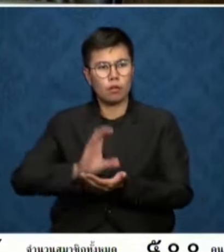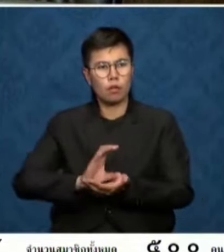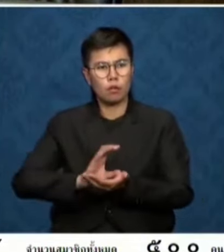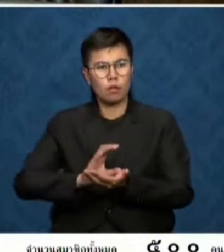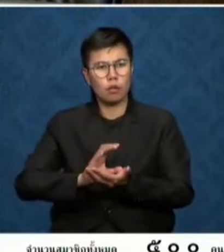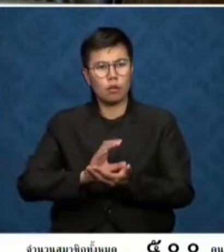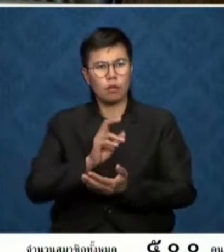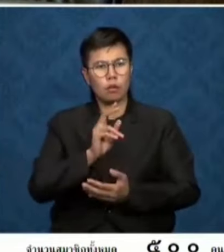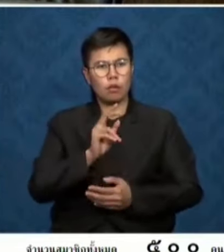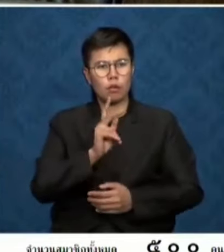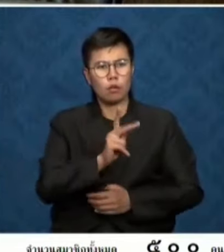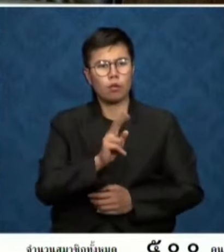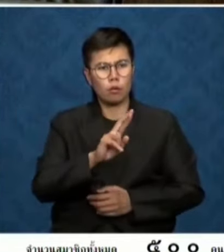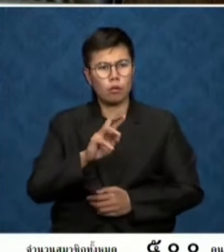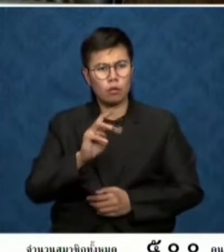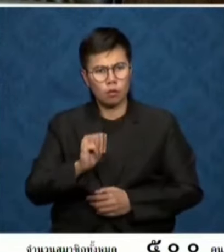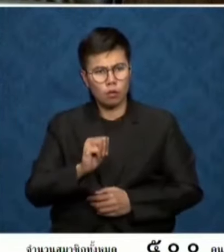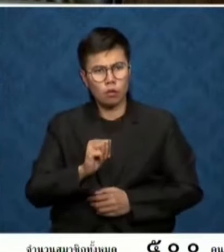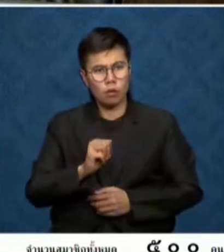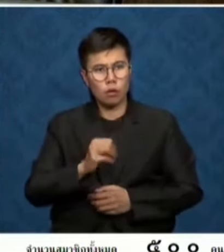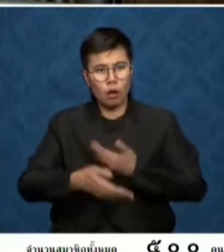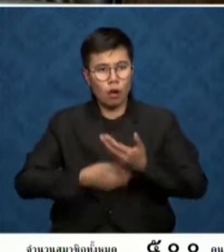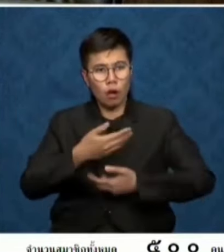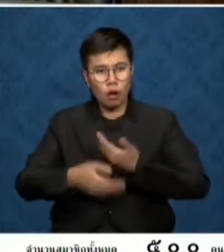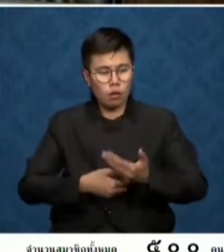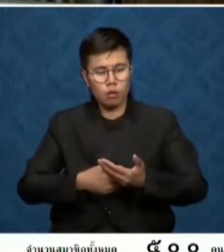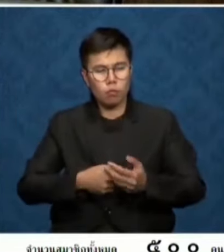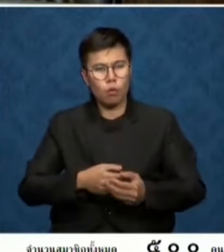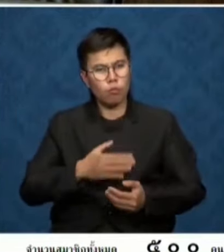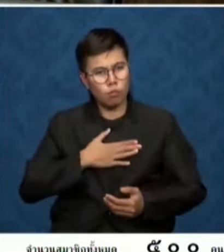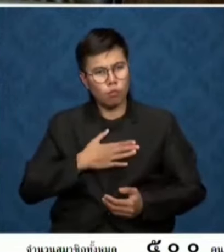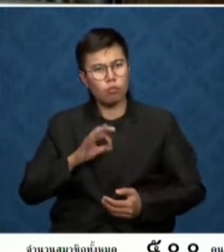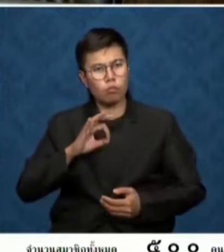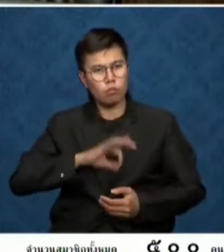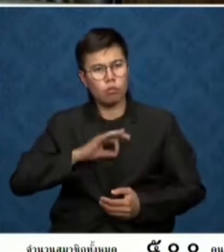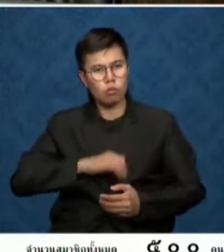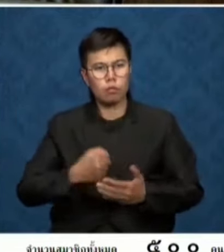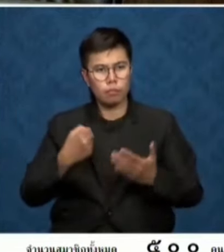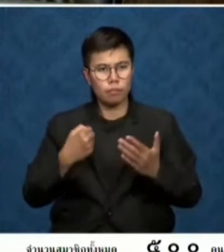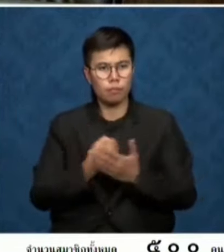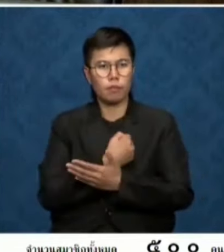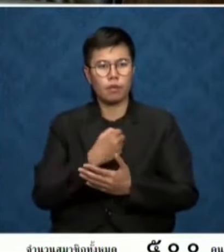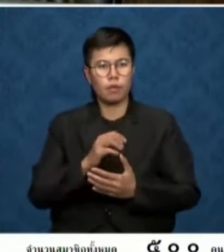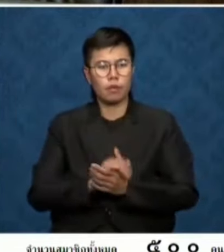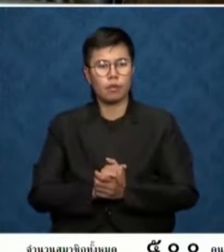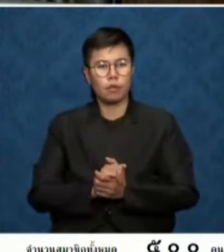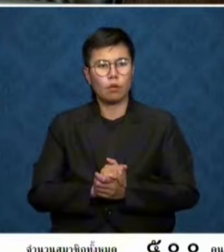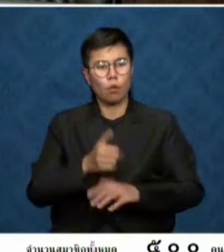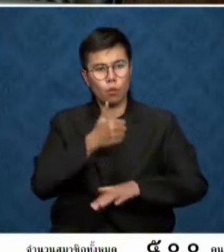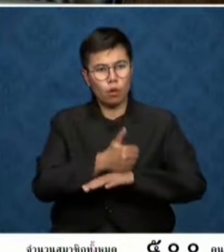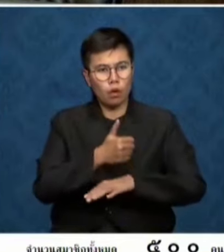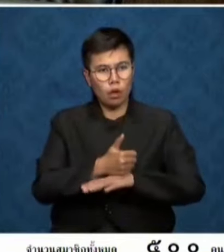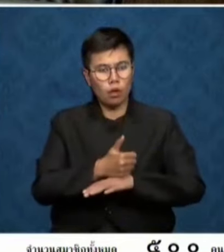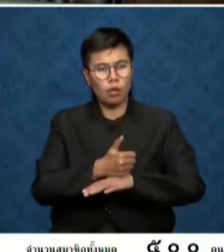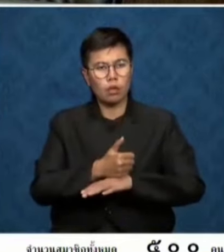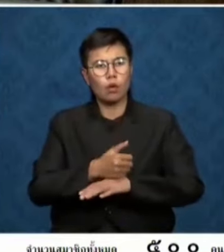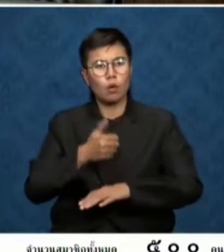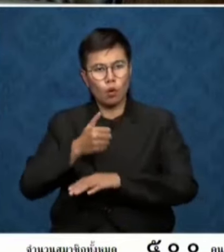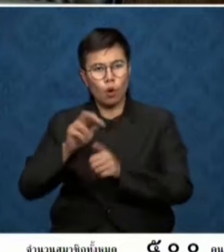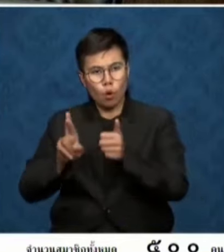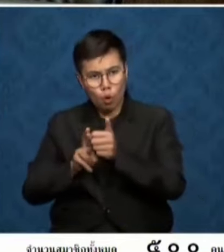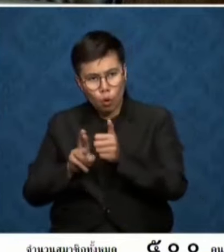กรมการค้าภายในเนี่ยเสียดายครับน่าเสียดายกรมการค้าภายในเนี่ยท่านอธิบดีก็ดีรองอธิบดีนั้นลงพื้นที่ตลอดเว